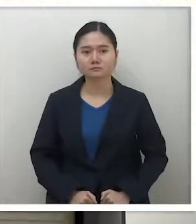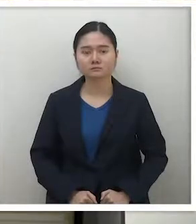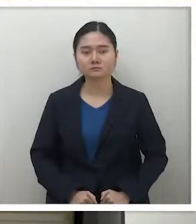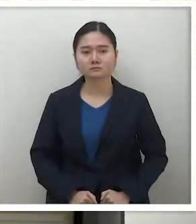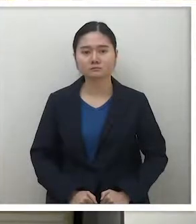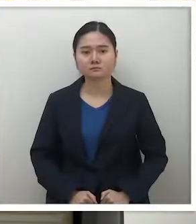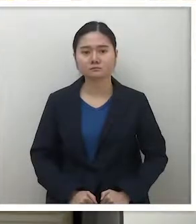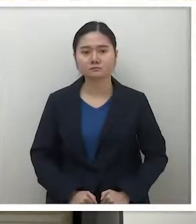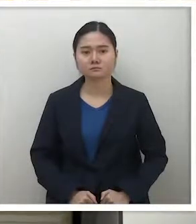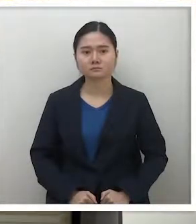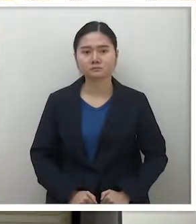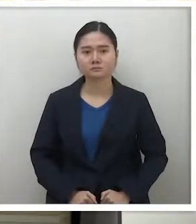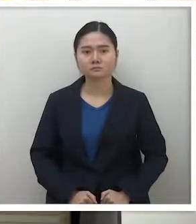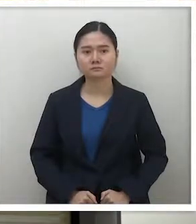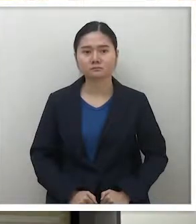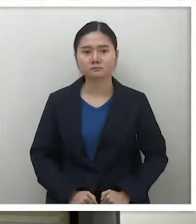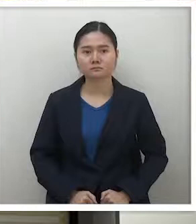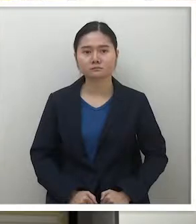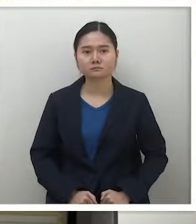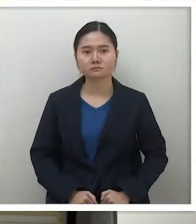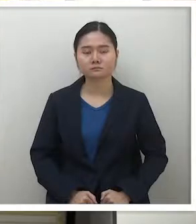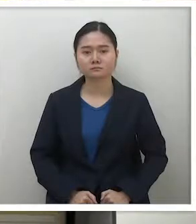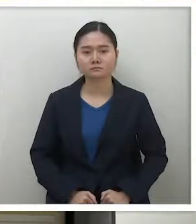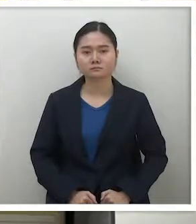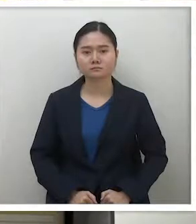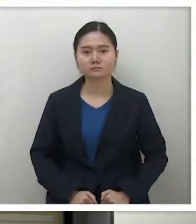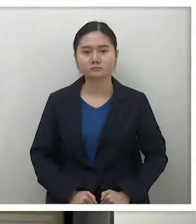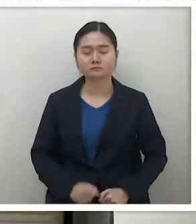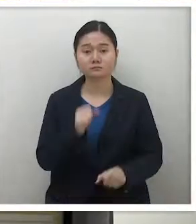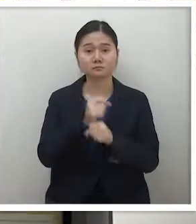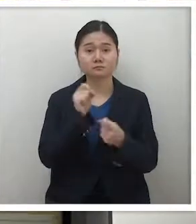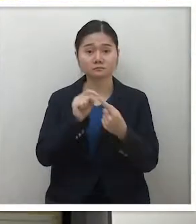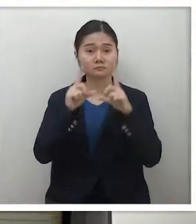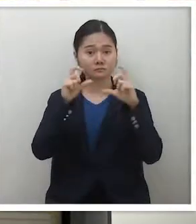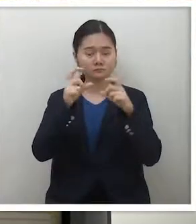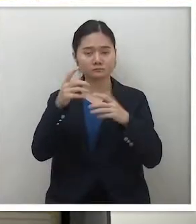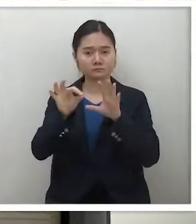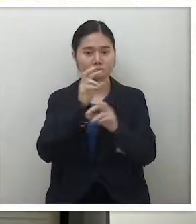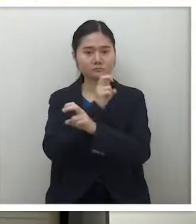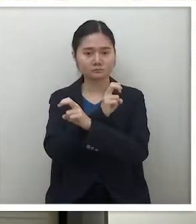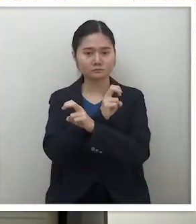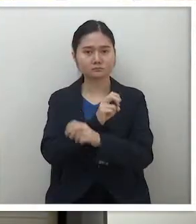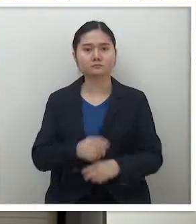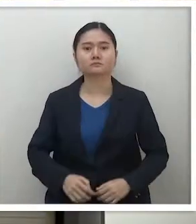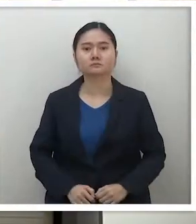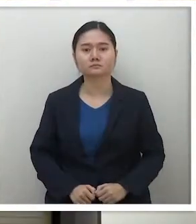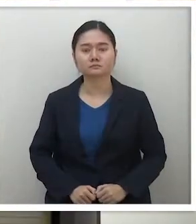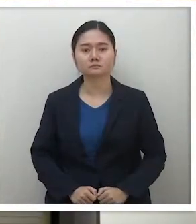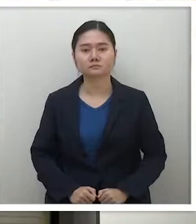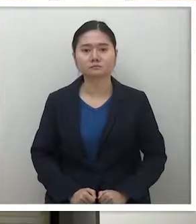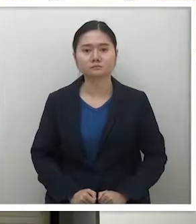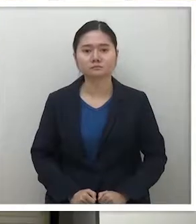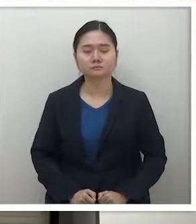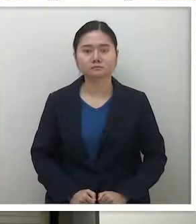ครับเขาจะทำงานที่วิวนี้เสร็จแล้วค่อยเลือกกระดูกครับบวกครับนั่นแหละ